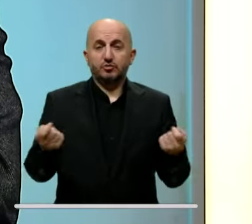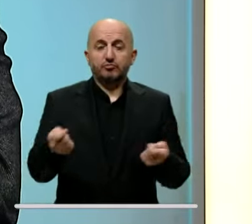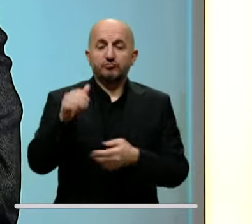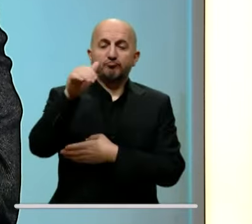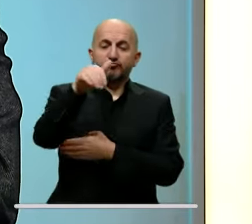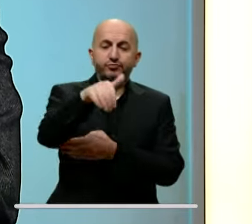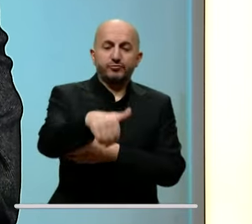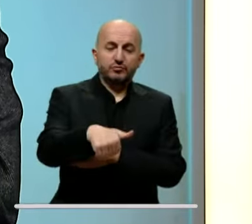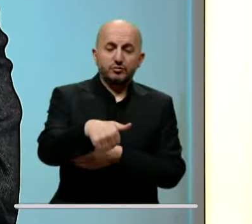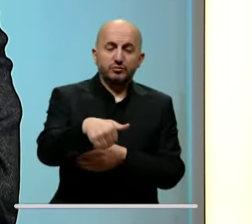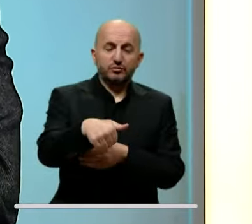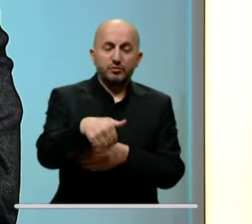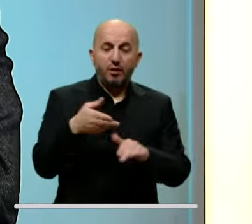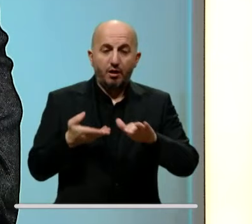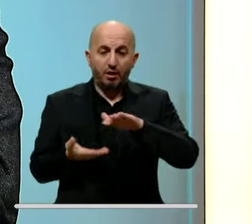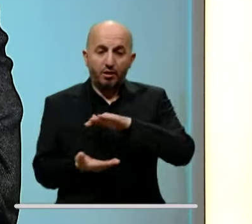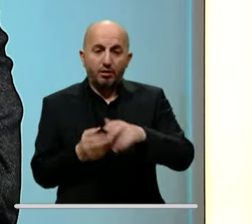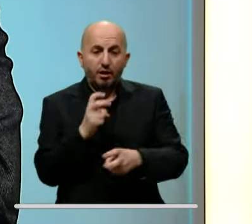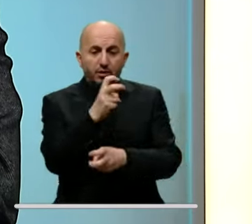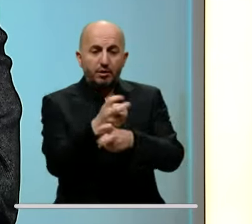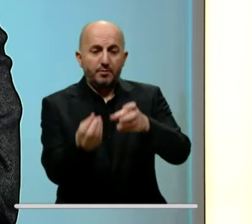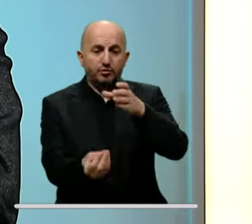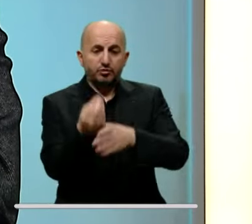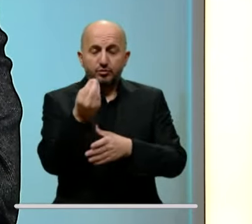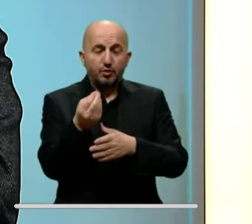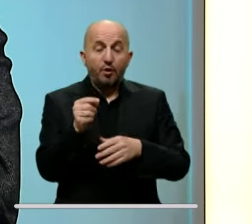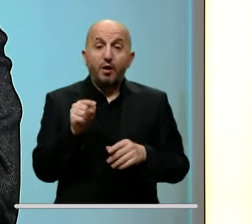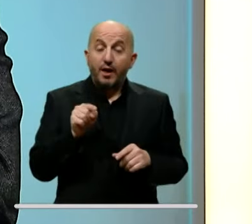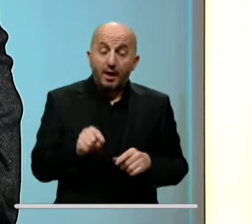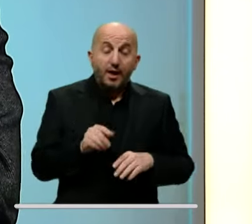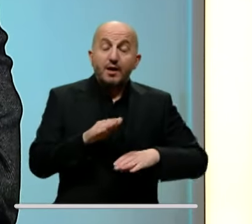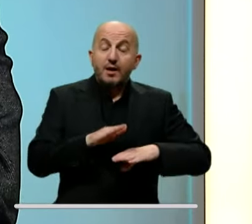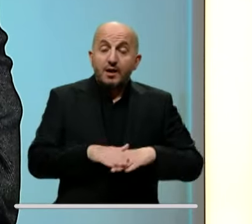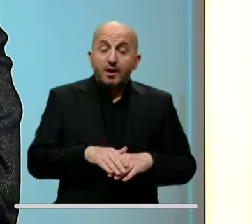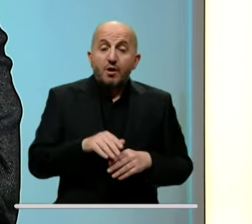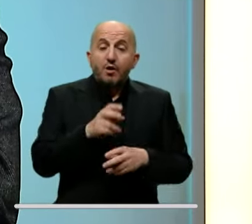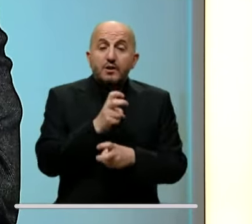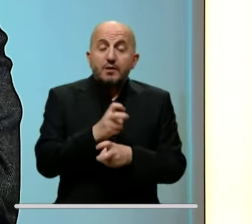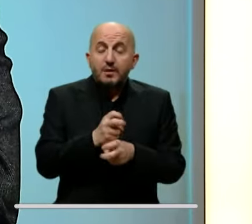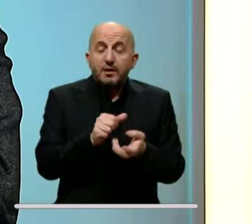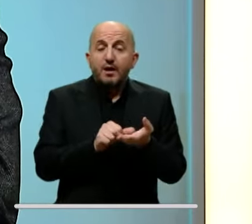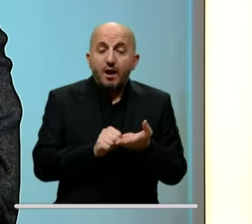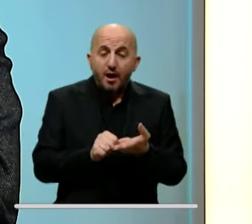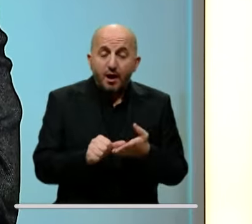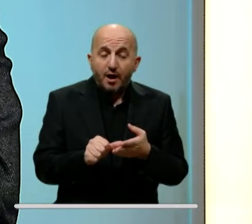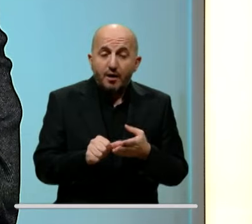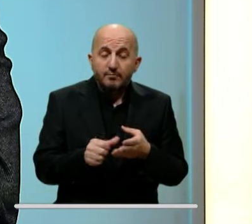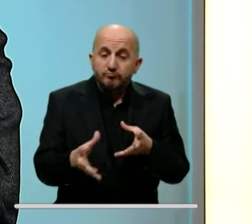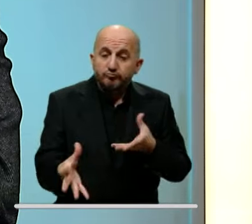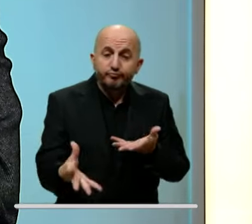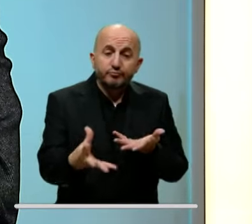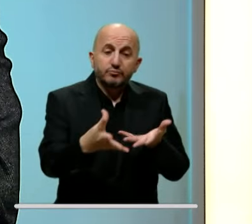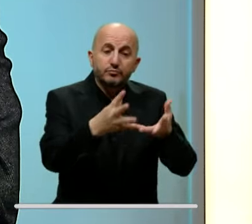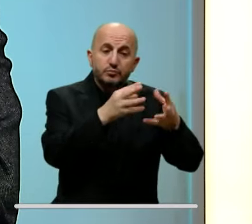alttan kemik çıkıyor E bu durumda yapılacak olan husus o kemiklerin hepsini böle ile bir araya